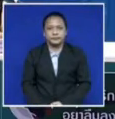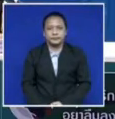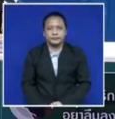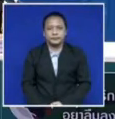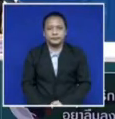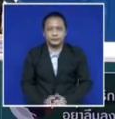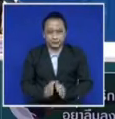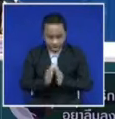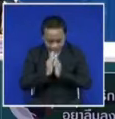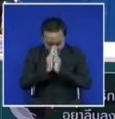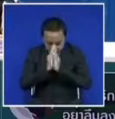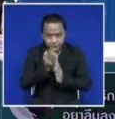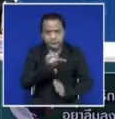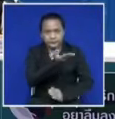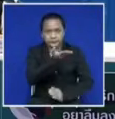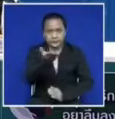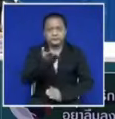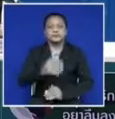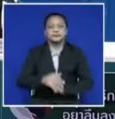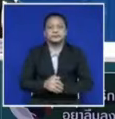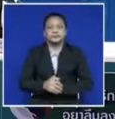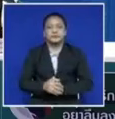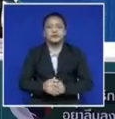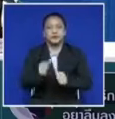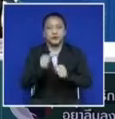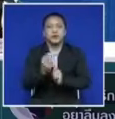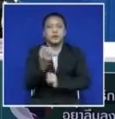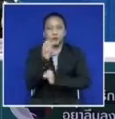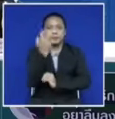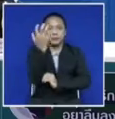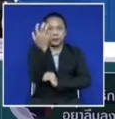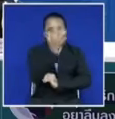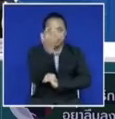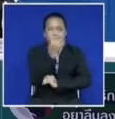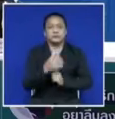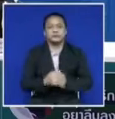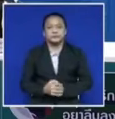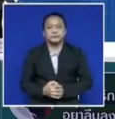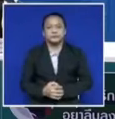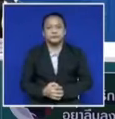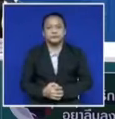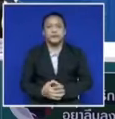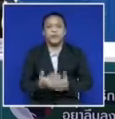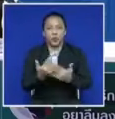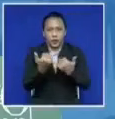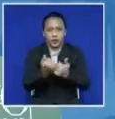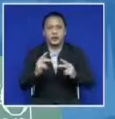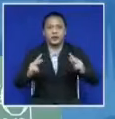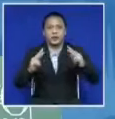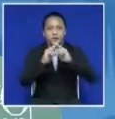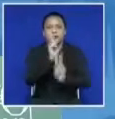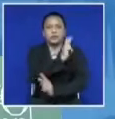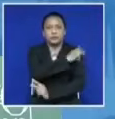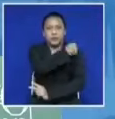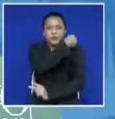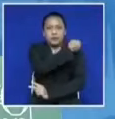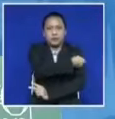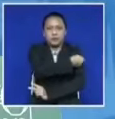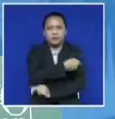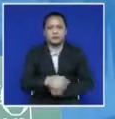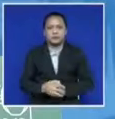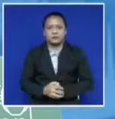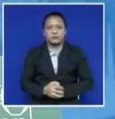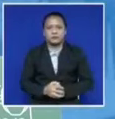สวัสดีครับท่านพ่อแม่พี่น้องนะครับที่อยู่ทางบ้านนะครับชมทางบ้านครับวันนี้กระทรวงสาธารณสุขนะครับก็โด